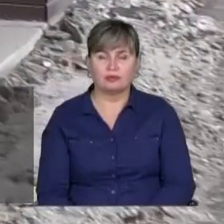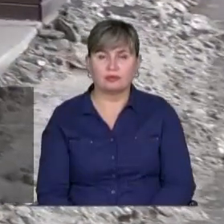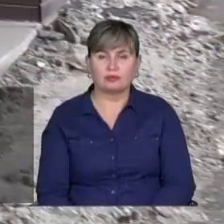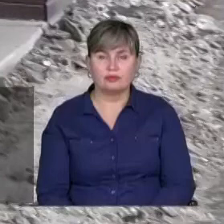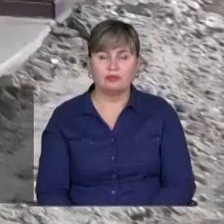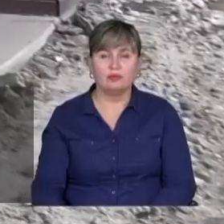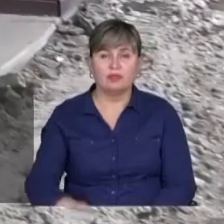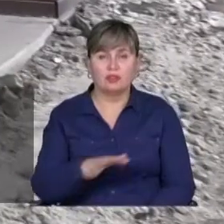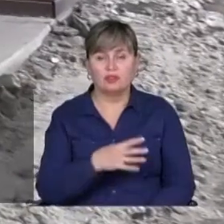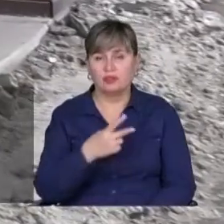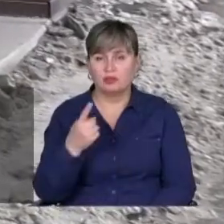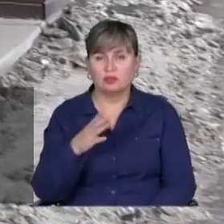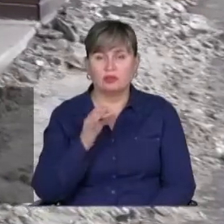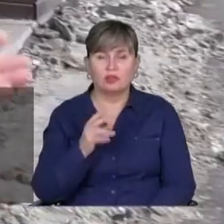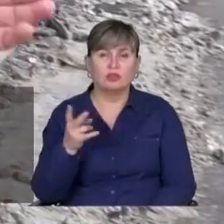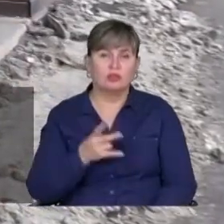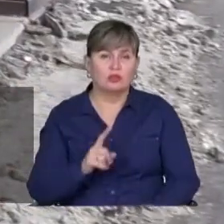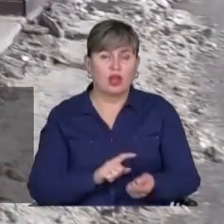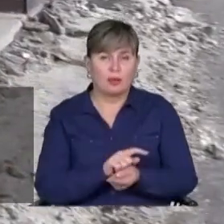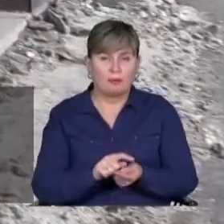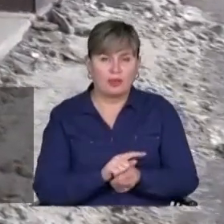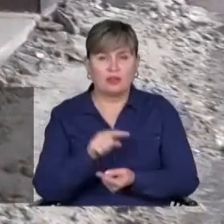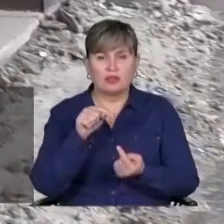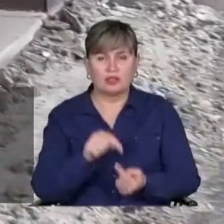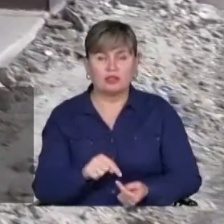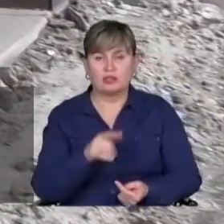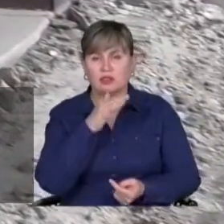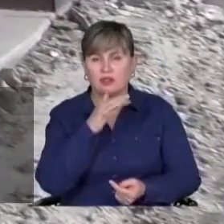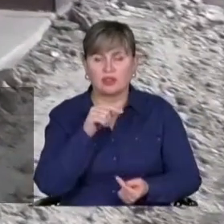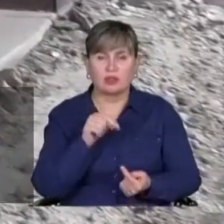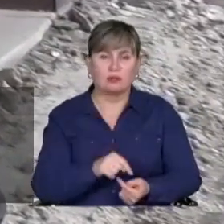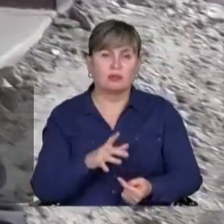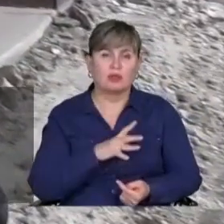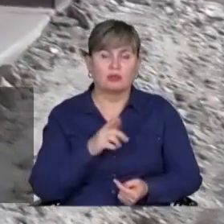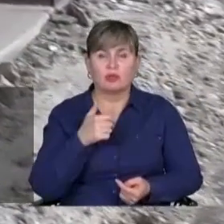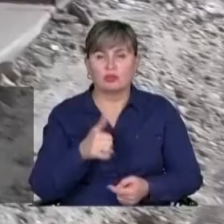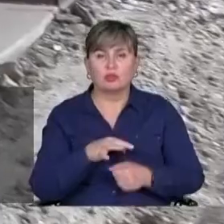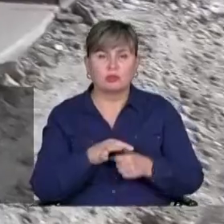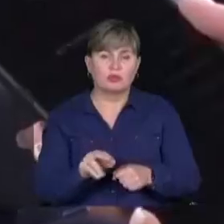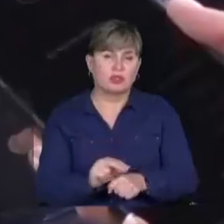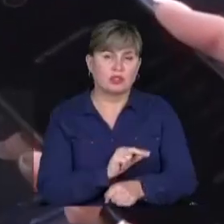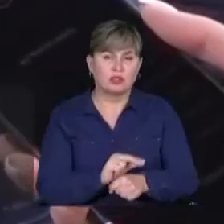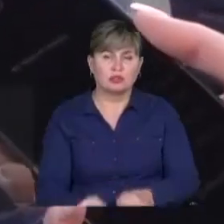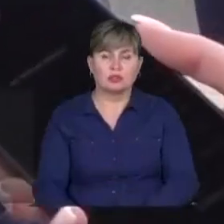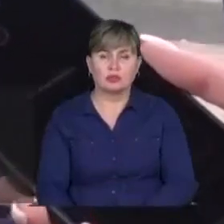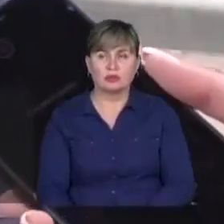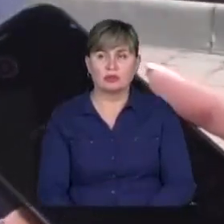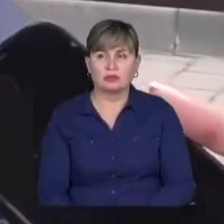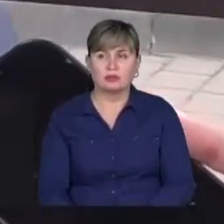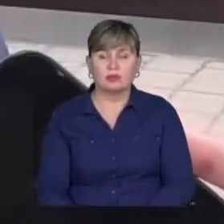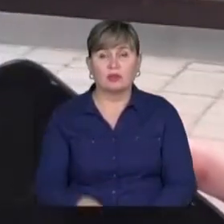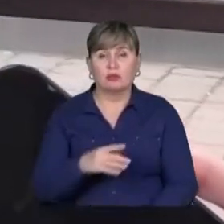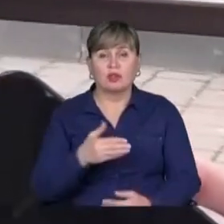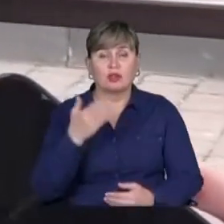На дворе 21 век. Нужно же обновить его в соответствии со временем. Было бы хорошо провести реконструкцию. Мы